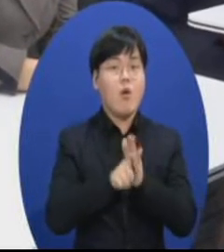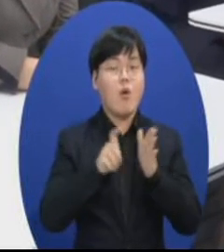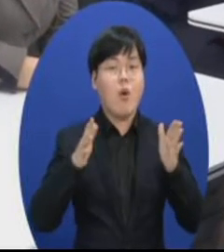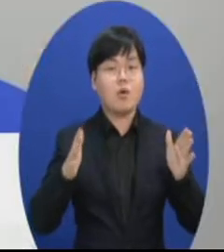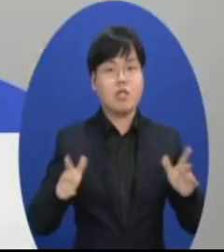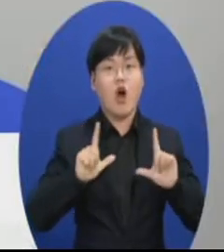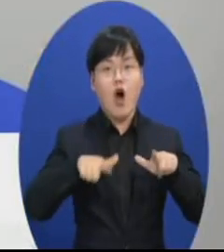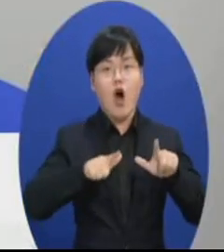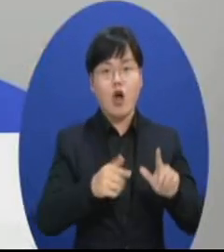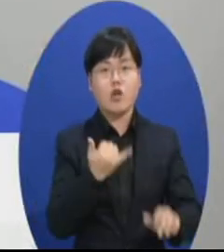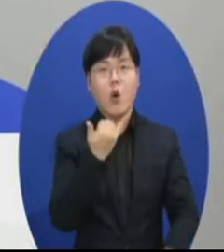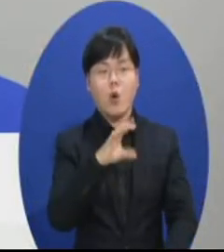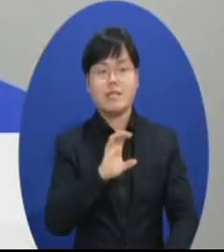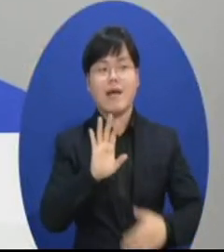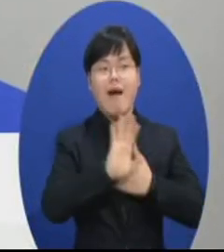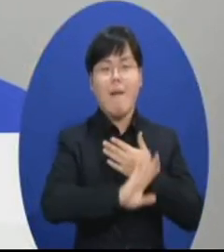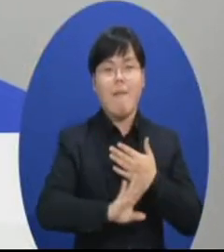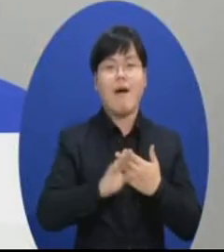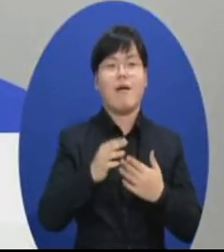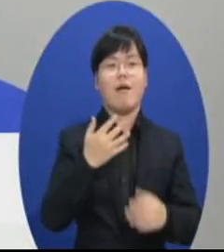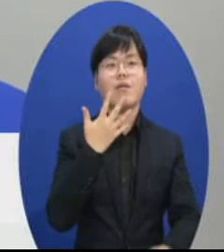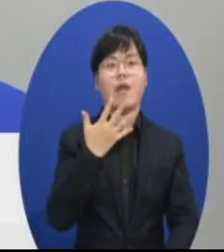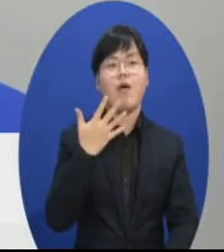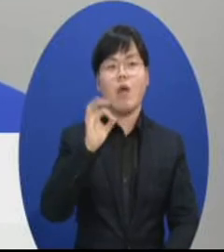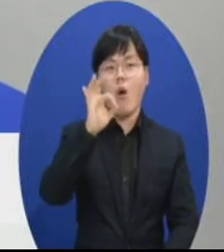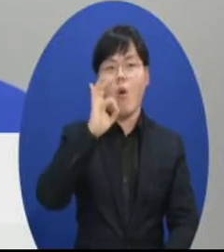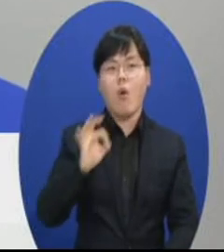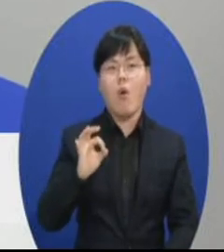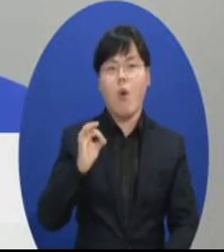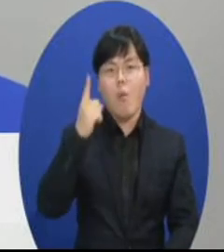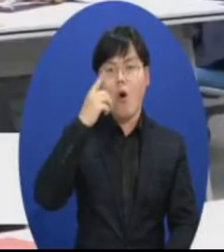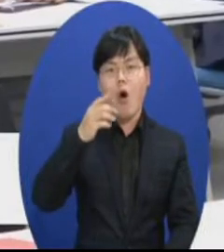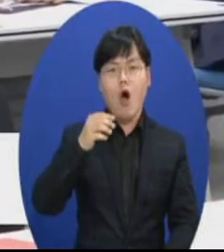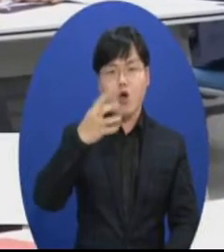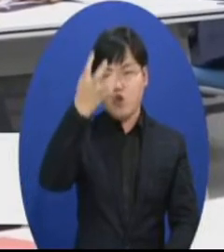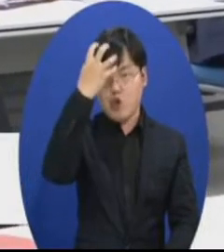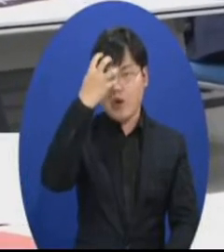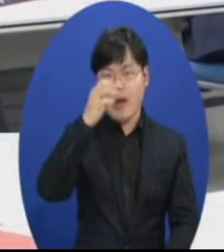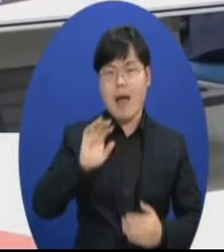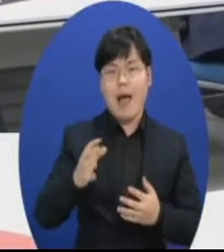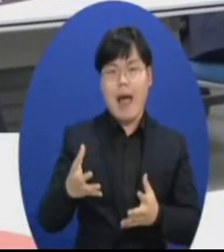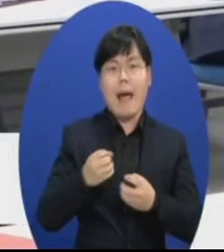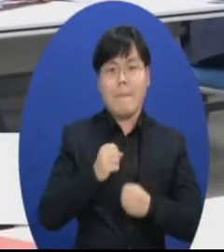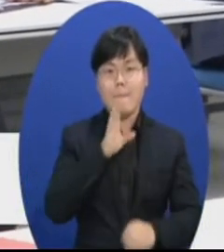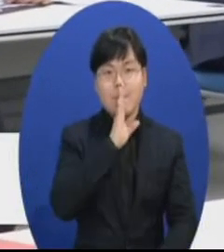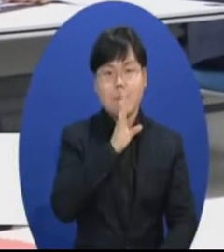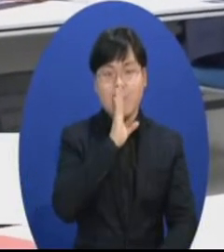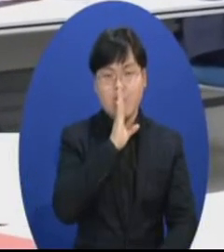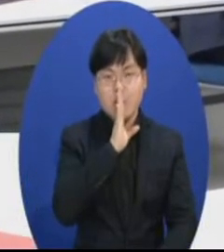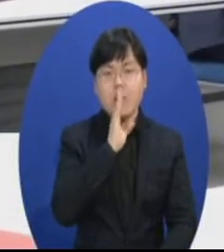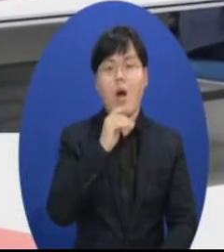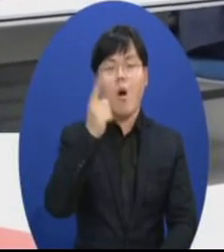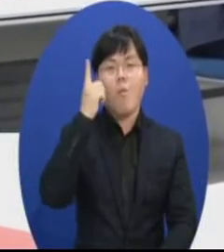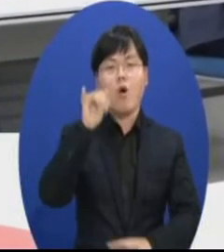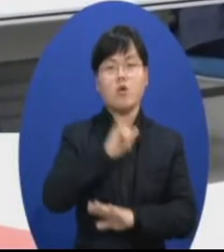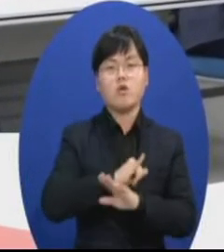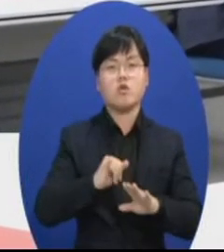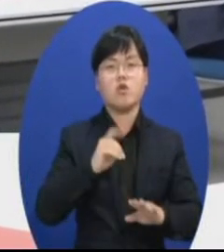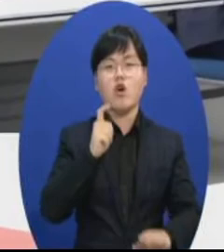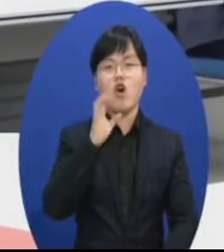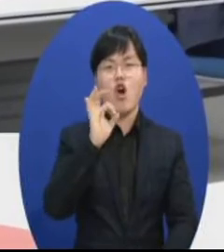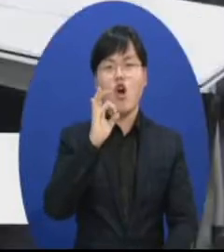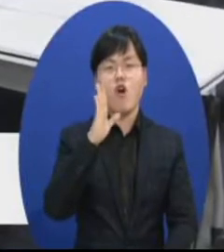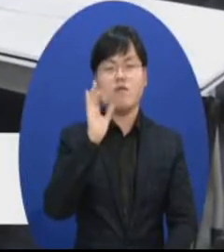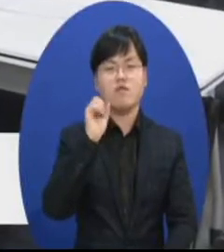нөөц, гол мөрний урсгал бүрдэх ихийн 55% улсын тусгай хамгаалалтанд авна. Нөгөө талаар манай улсын цэнгэг усны гол нөөц хөвсгөл